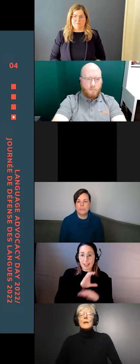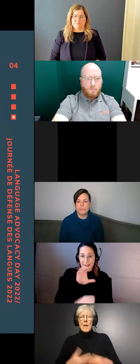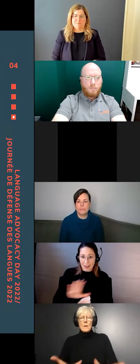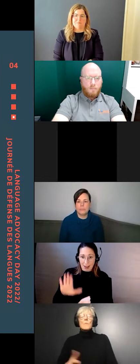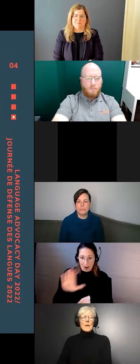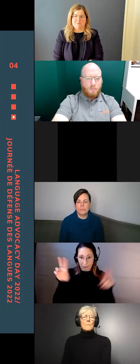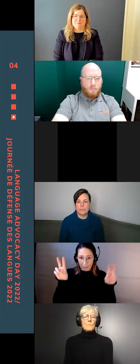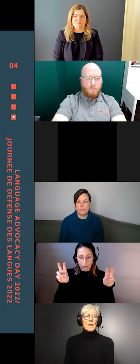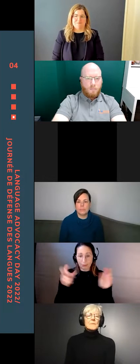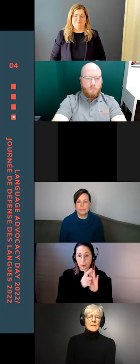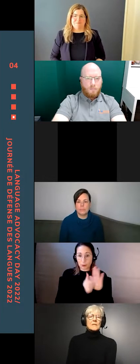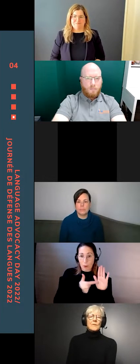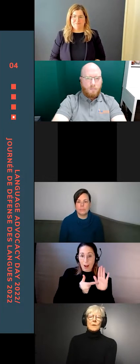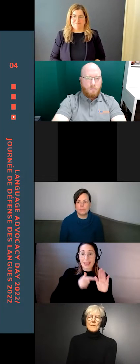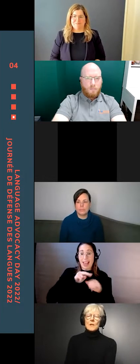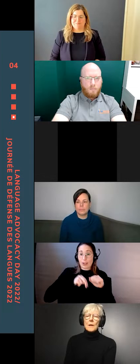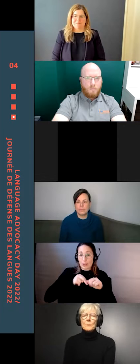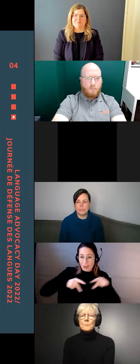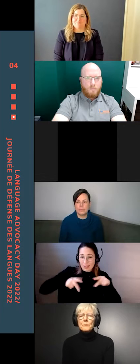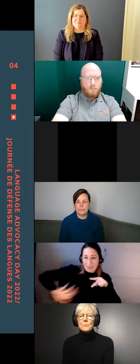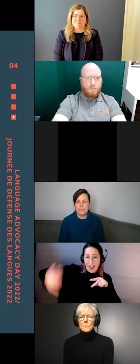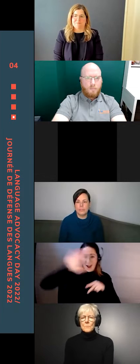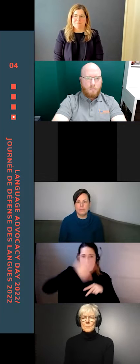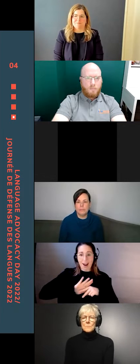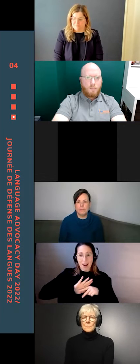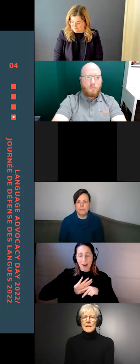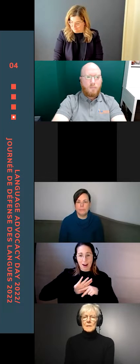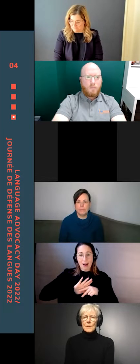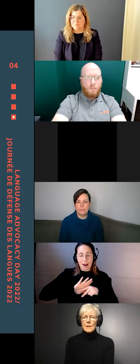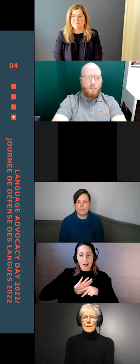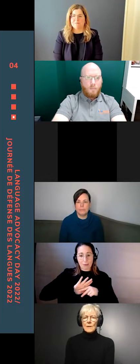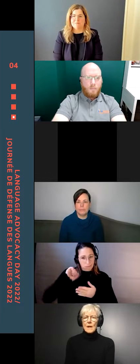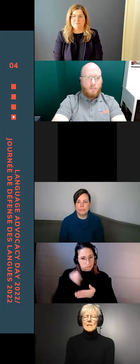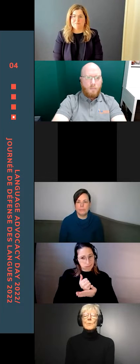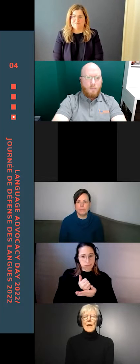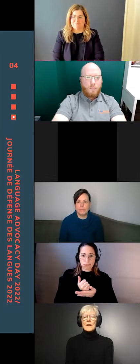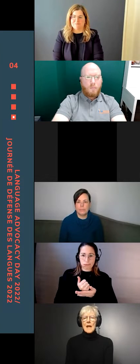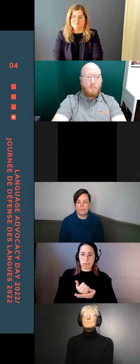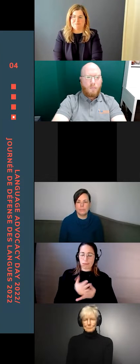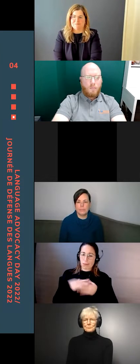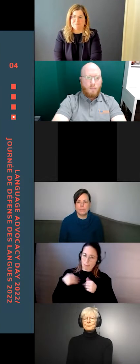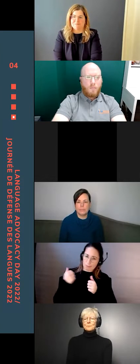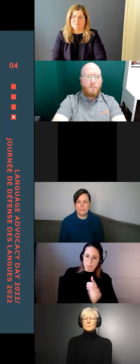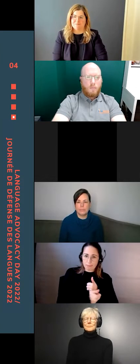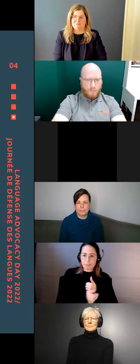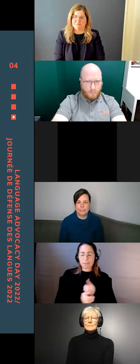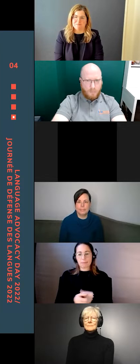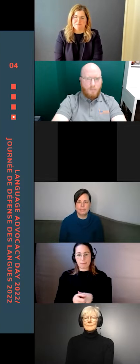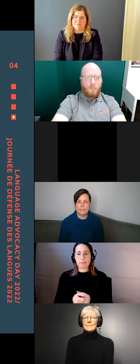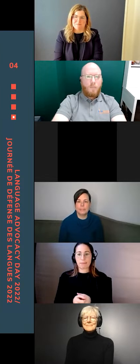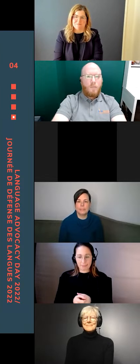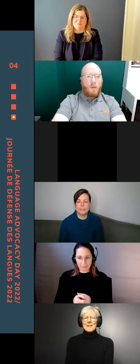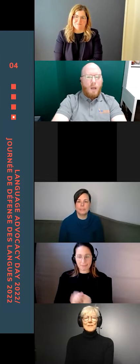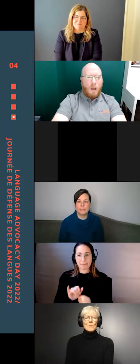Donc, la loi sur l'accessibilité au Canada, c'est une loi nationale qui a été approuvée à ce